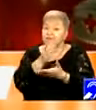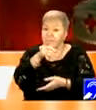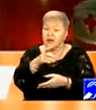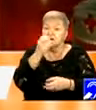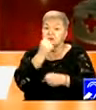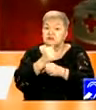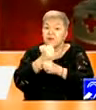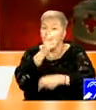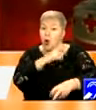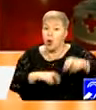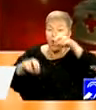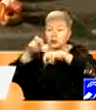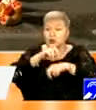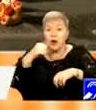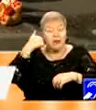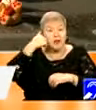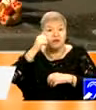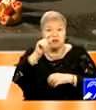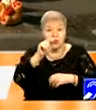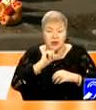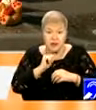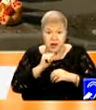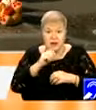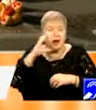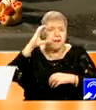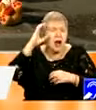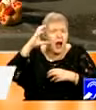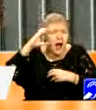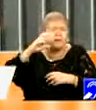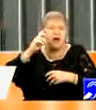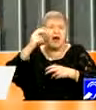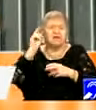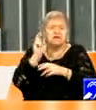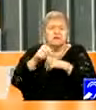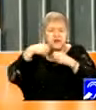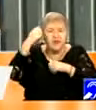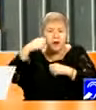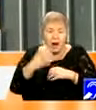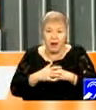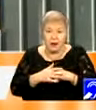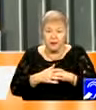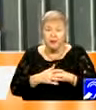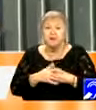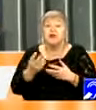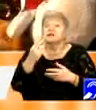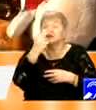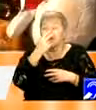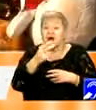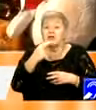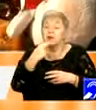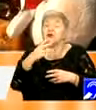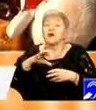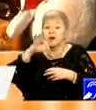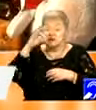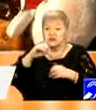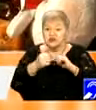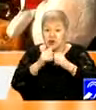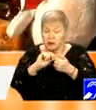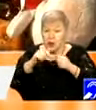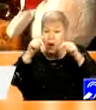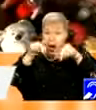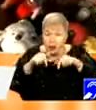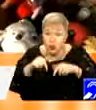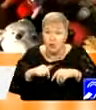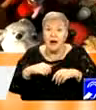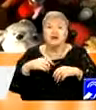percheziție informatică, practic vorbim despre ridicarea cardului pe care s-au aflat respectivele imagini și în aceste momente polițiștii vor încerca